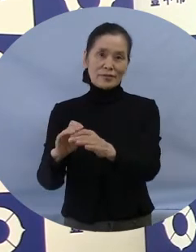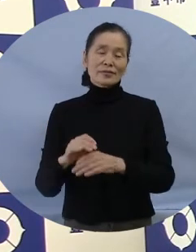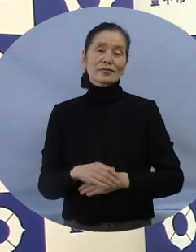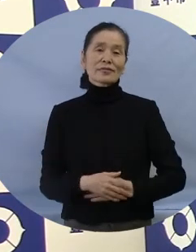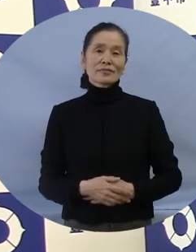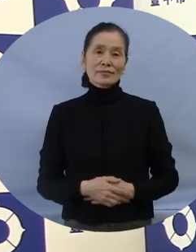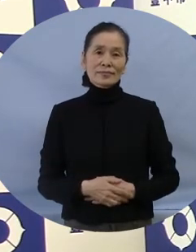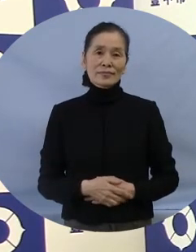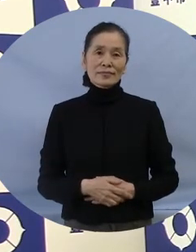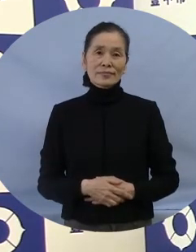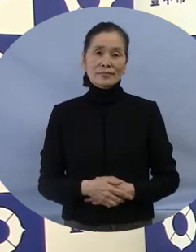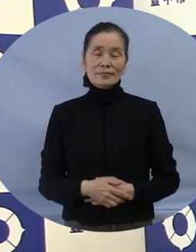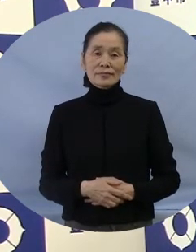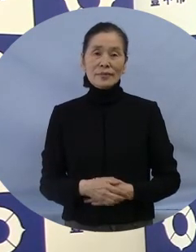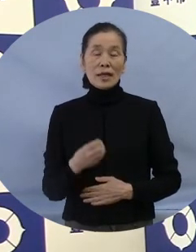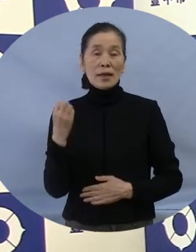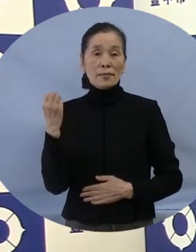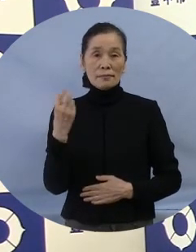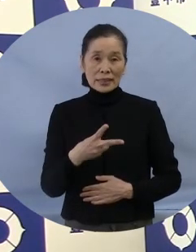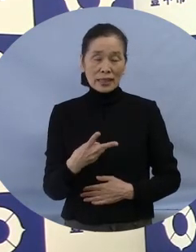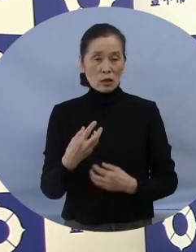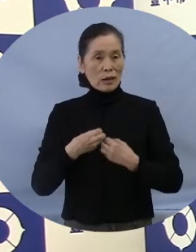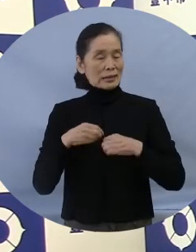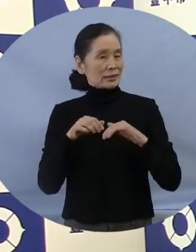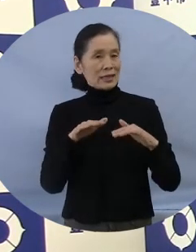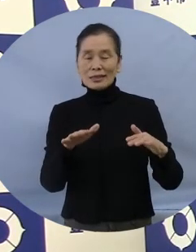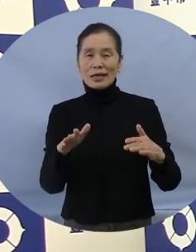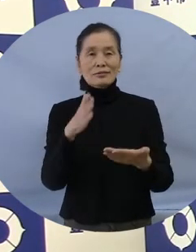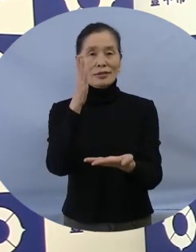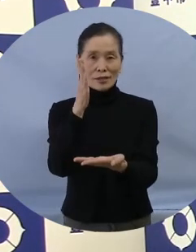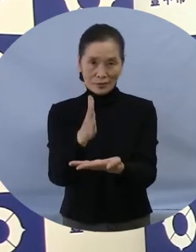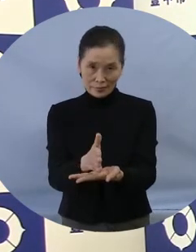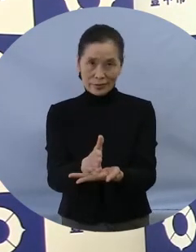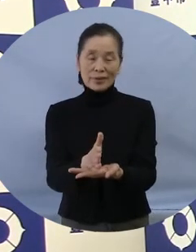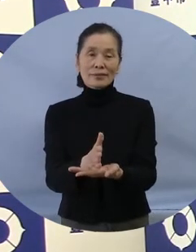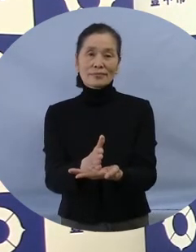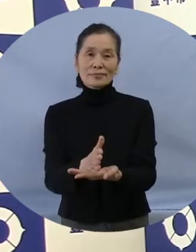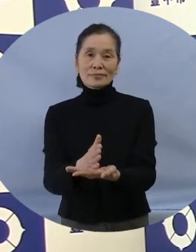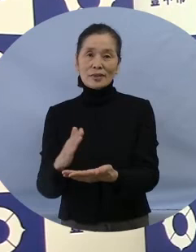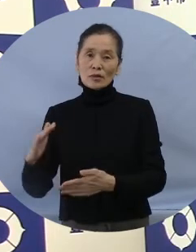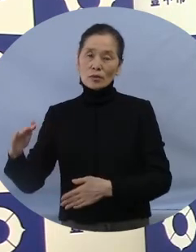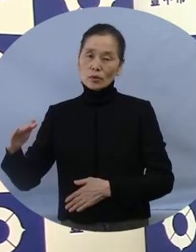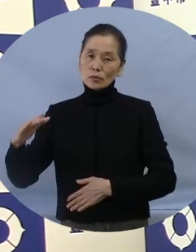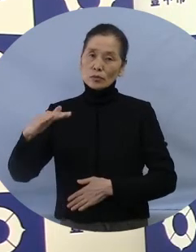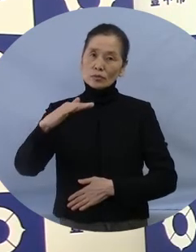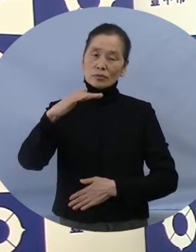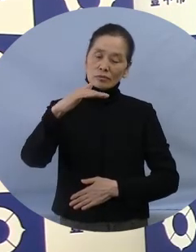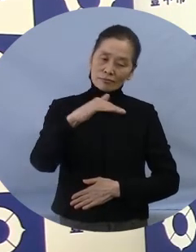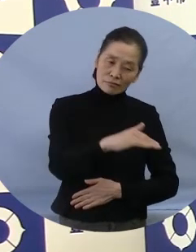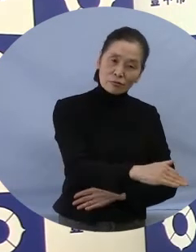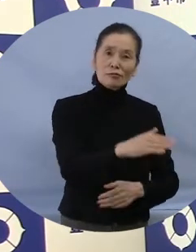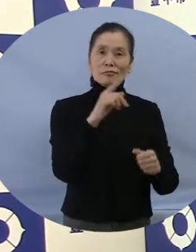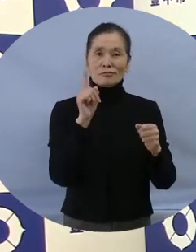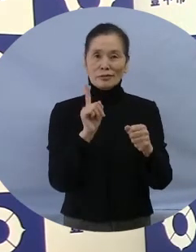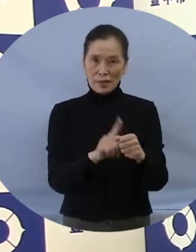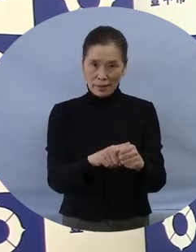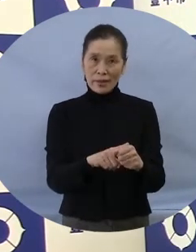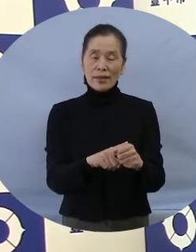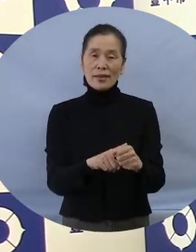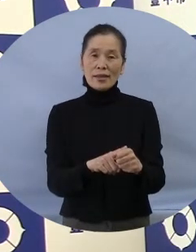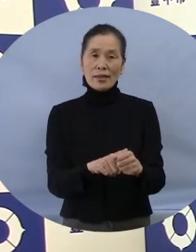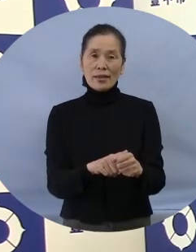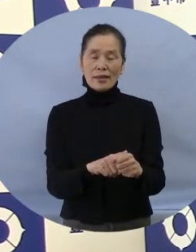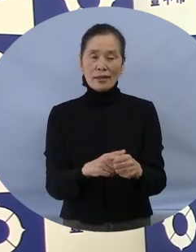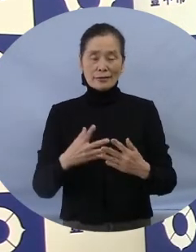。再び感染を拡大させることなく、このまま抑え込んでいくためにも気